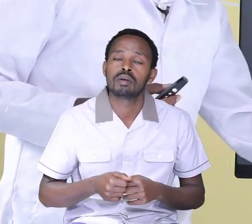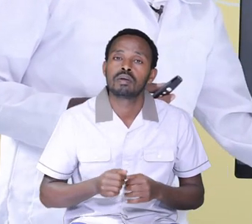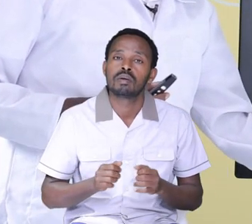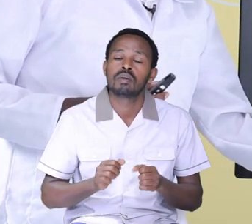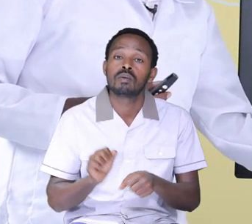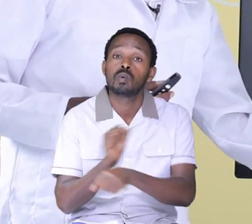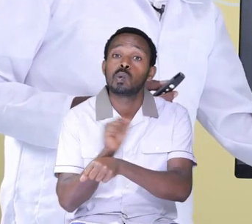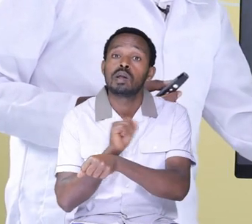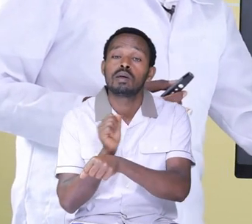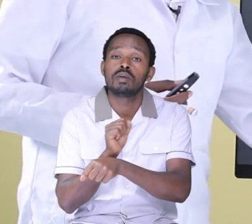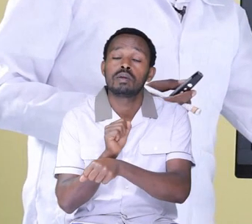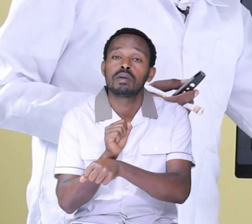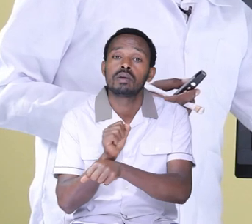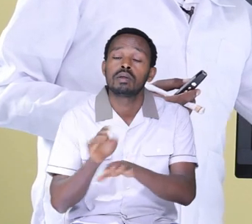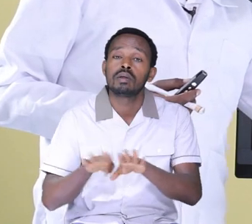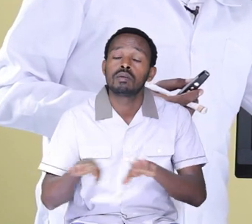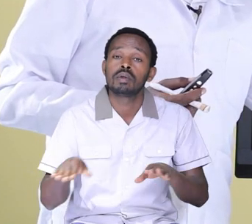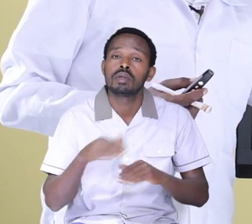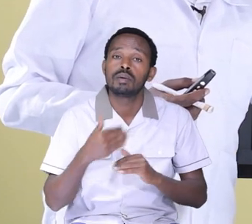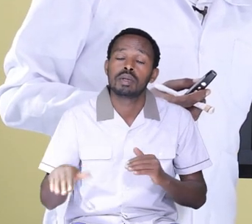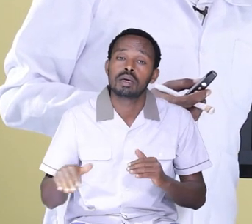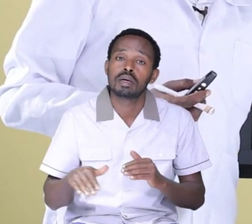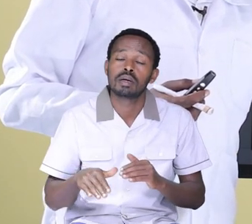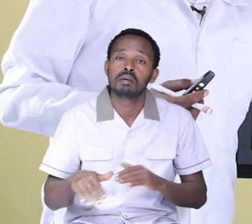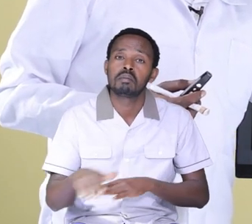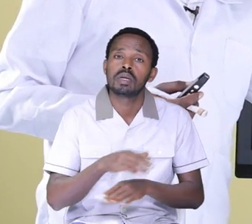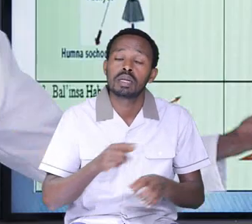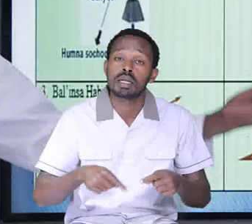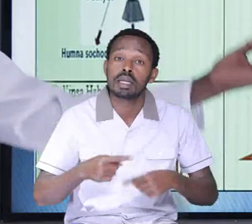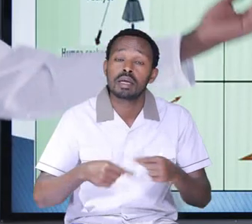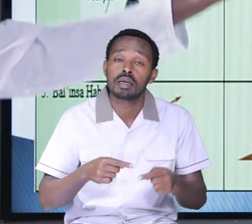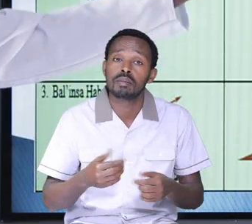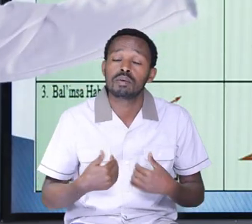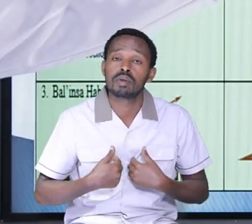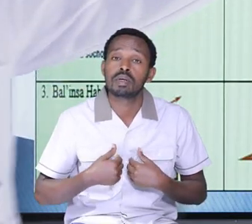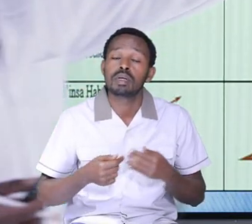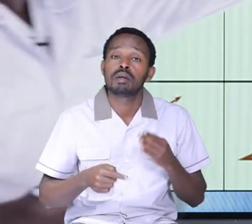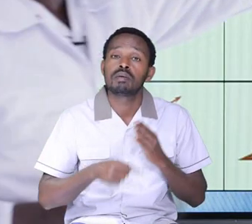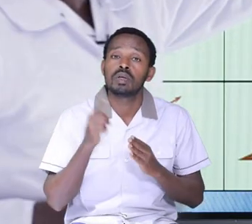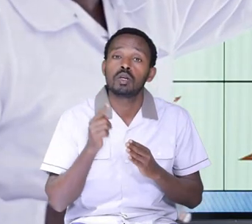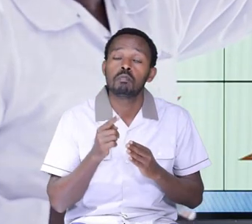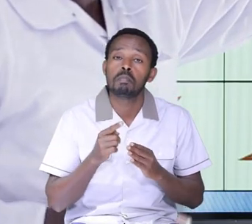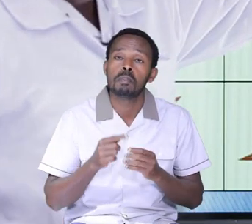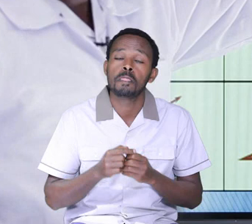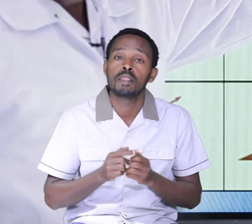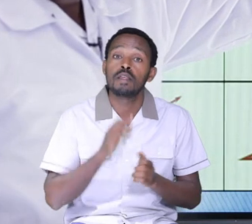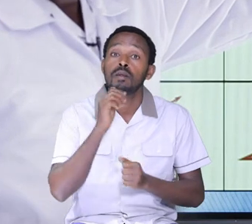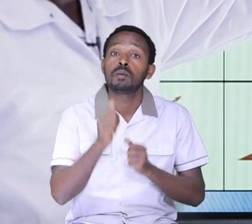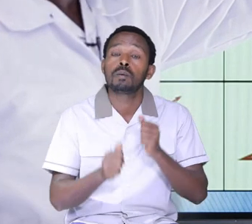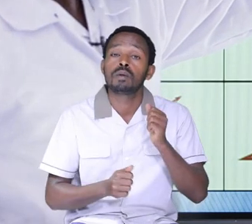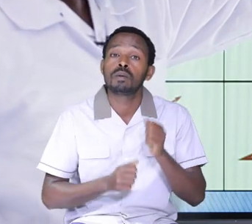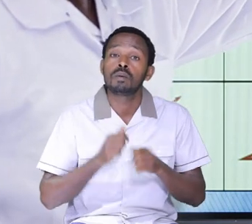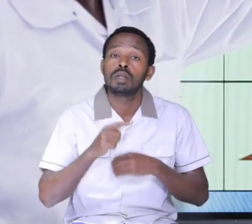konkolaataadha. Konkolaataan bal'insa habalakaa kana irra deemaa jira jechuudha. Inni 4ffaan wiilii fi ulee